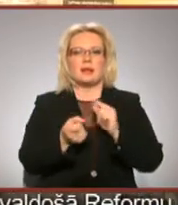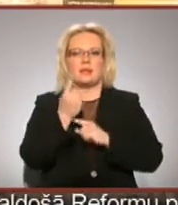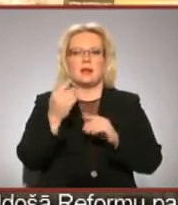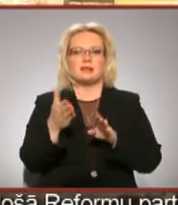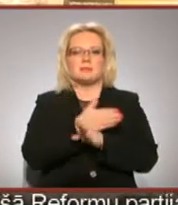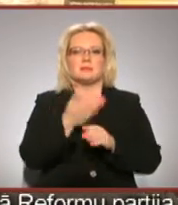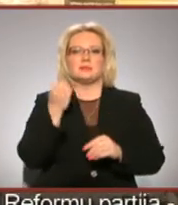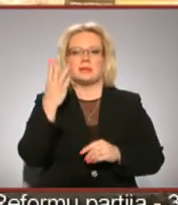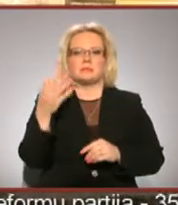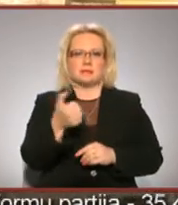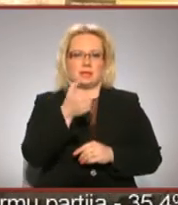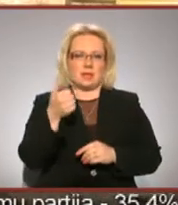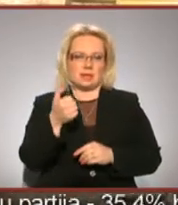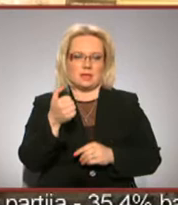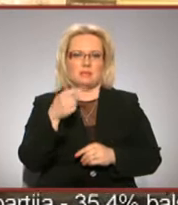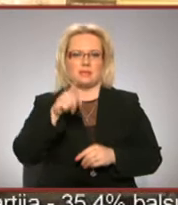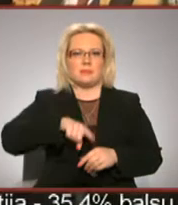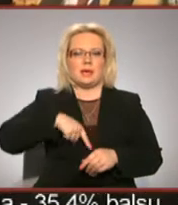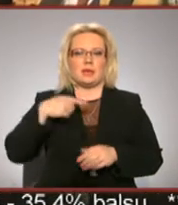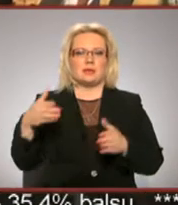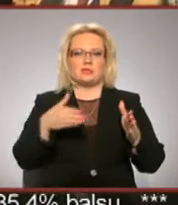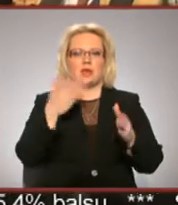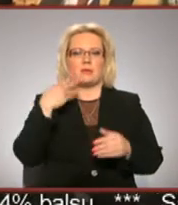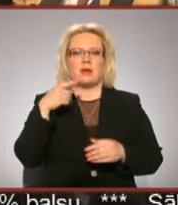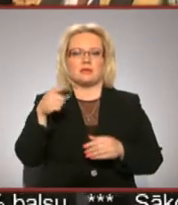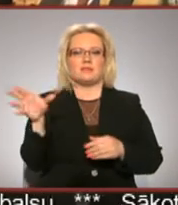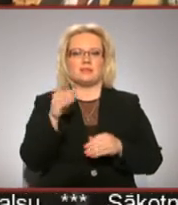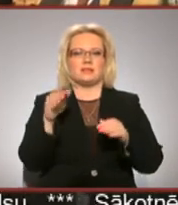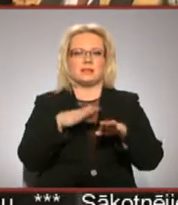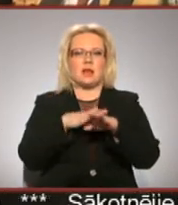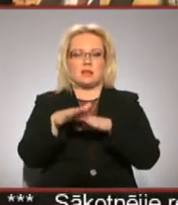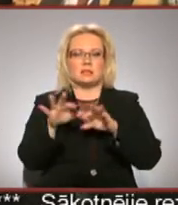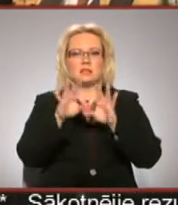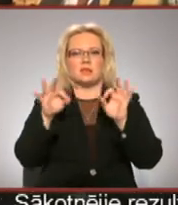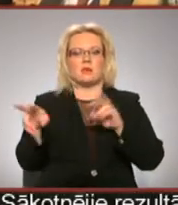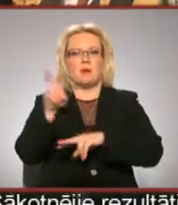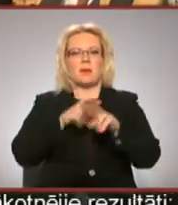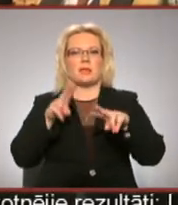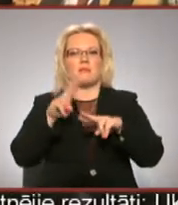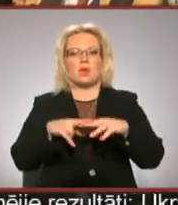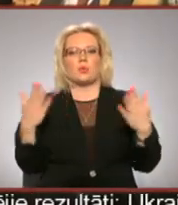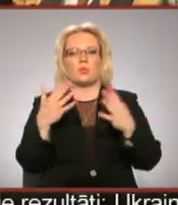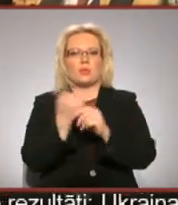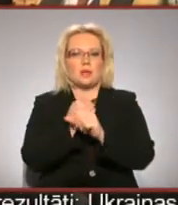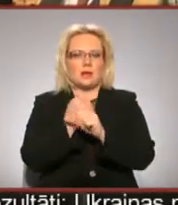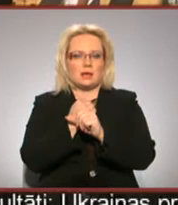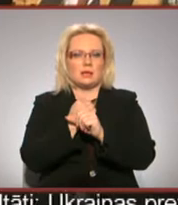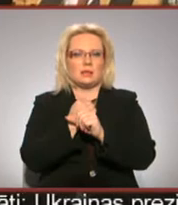pirms 15 gadiem. Tas bija ilgs ceļš, kamēr tas viss realizējās. Sākumā es meklēju vietu, kur to visu darīt.